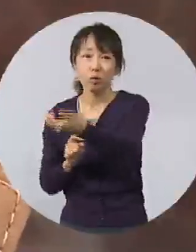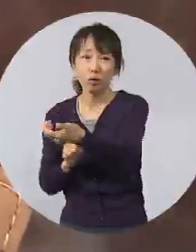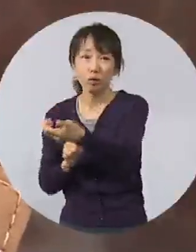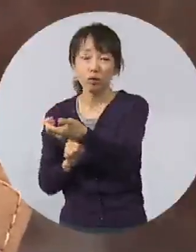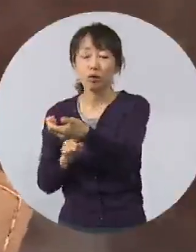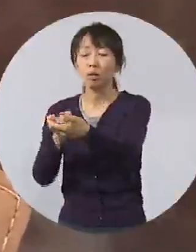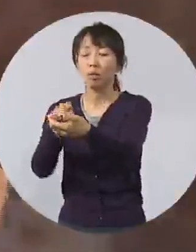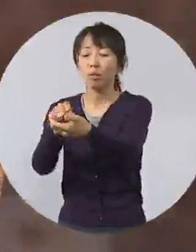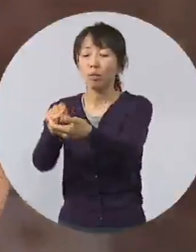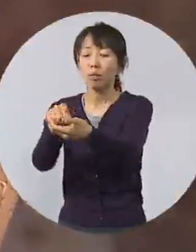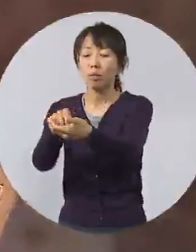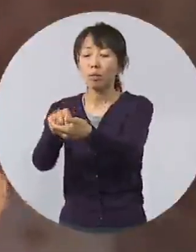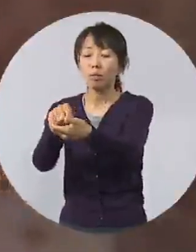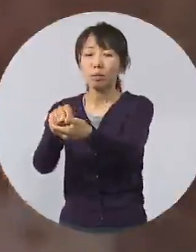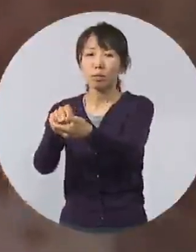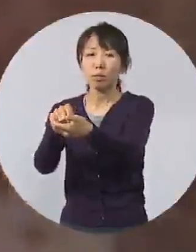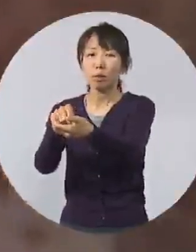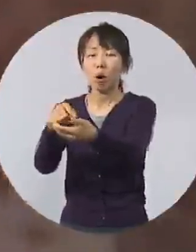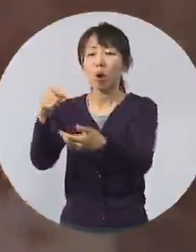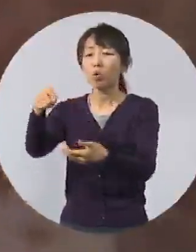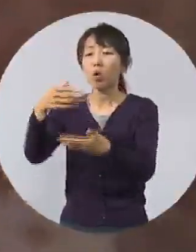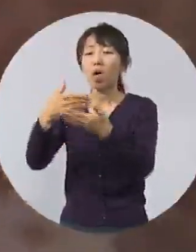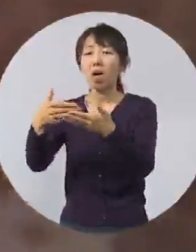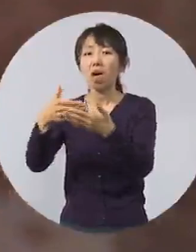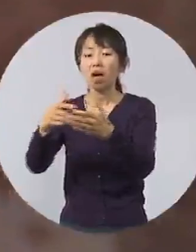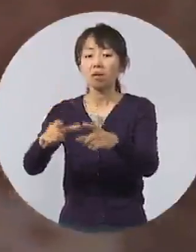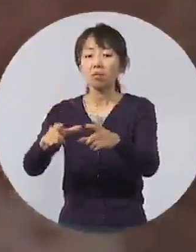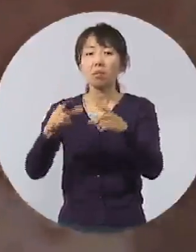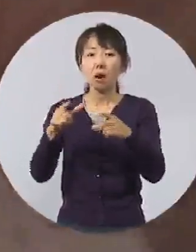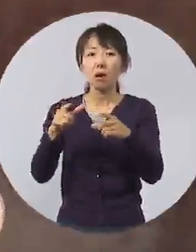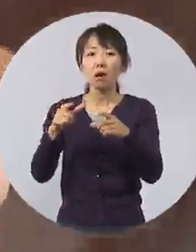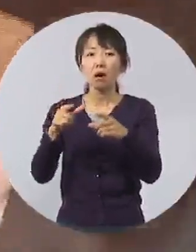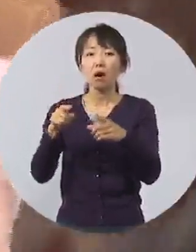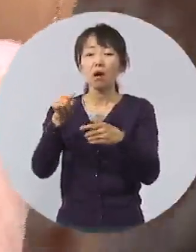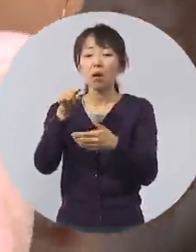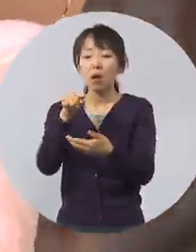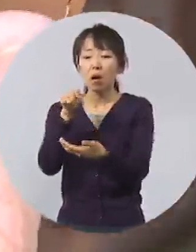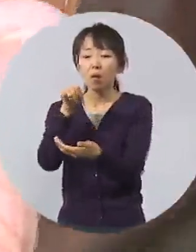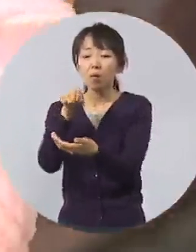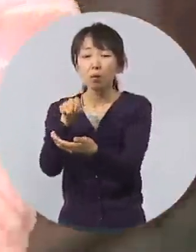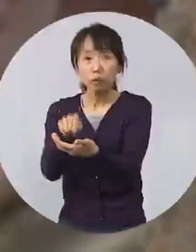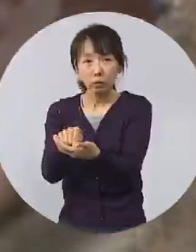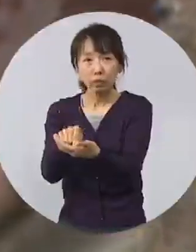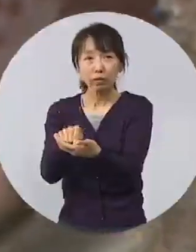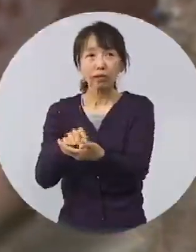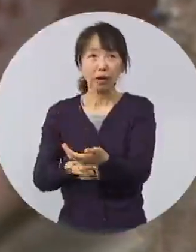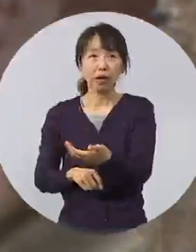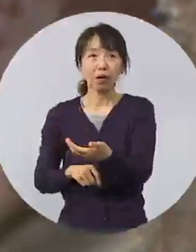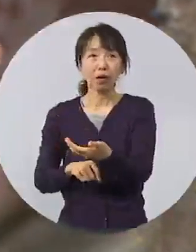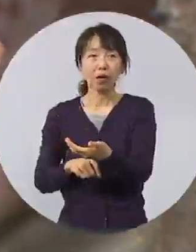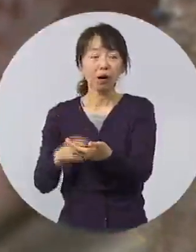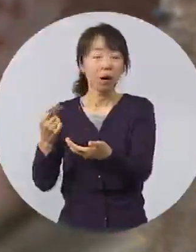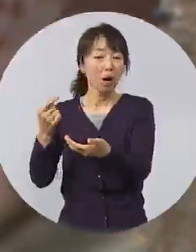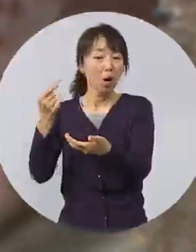すると読み取った浮世絵が検索され、その浮世絵をタップすると、